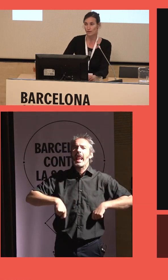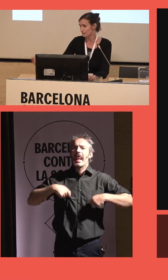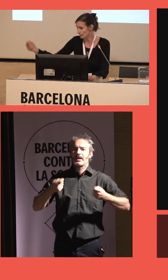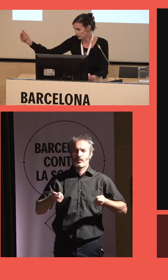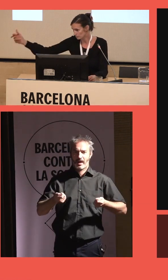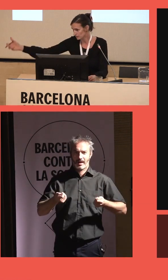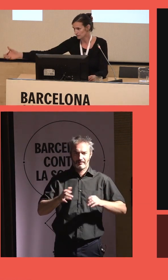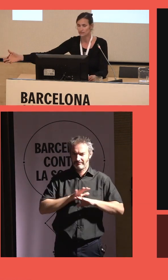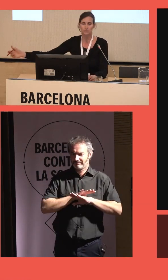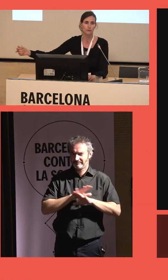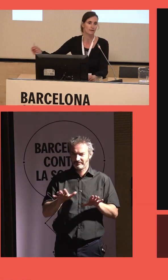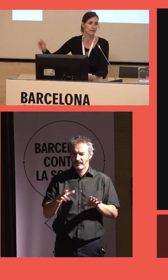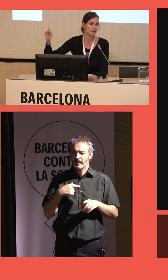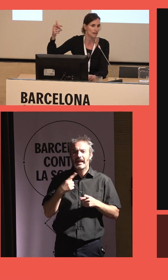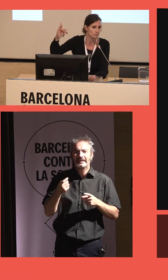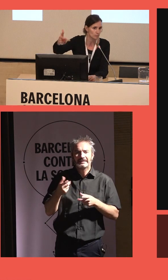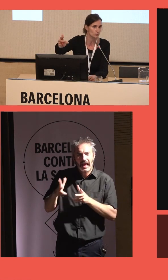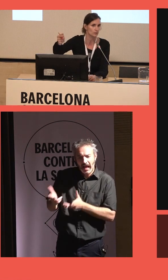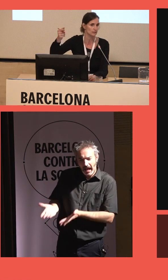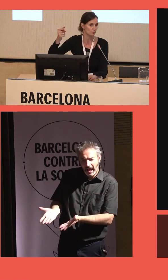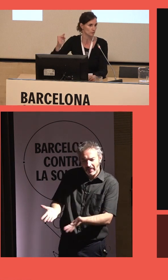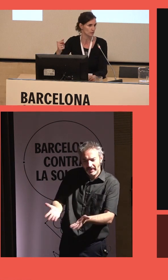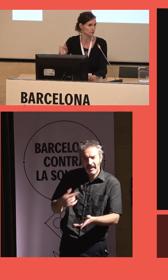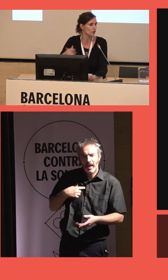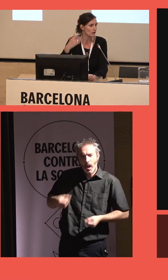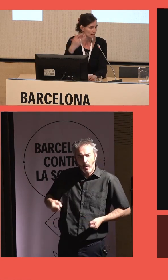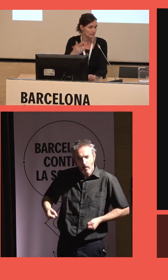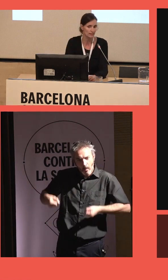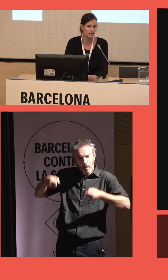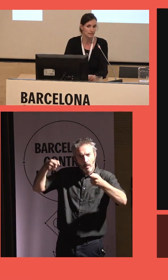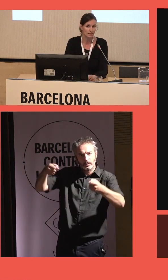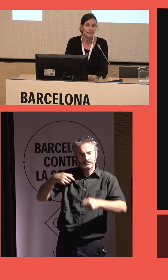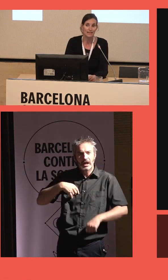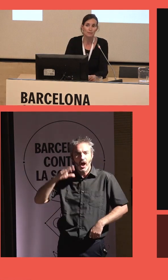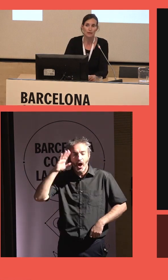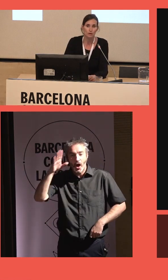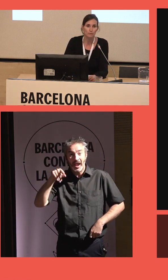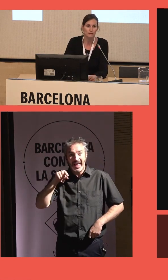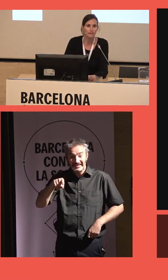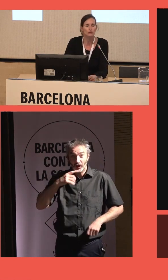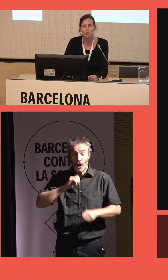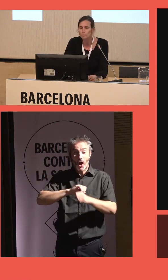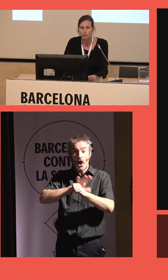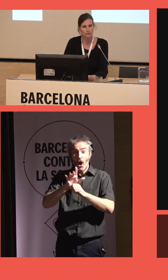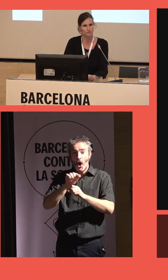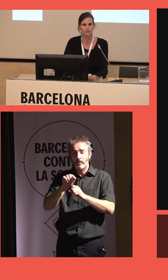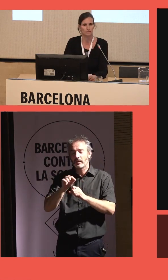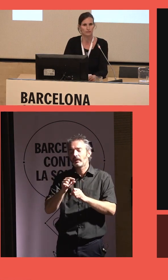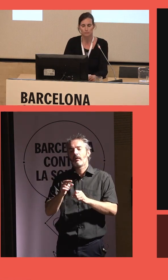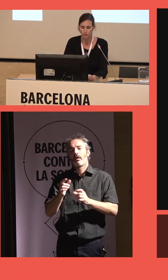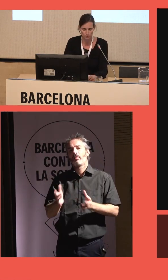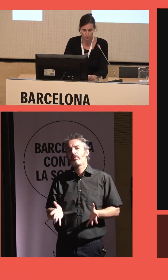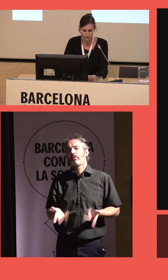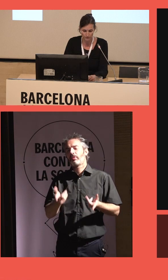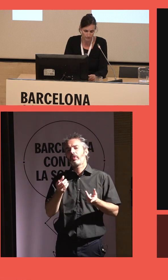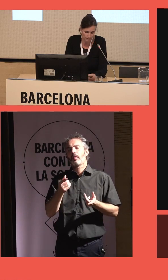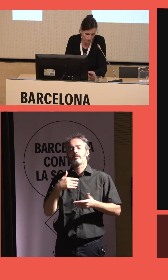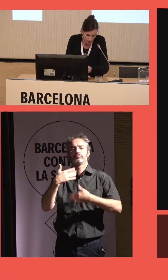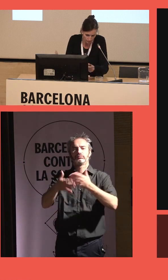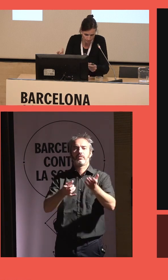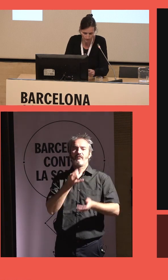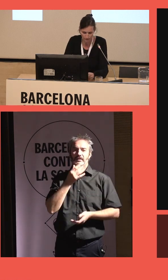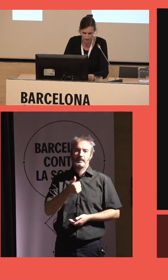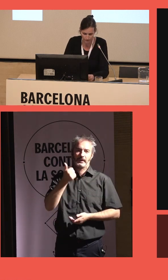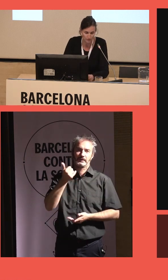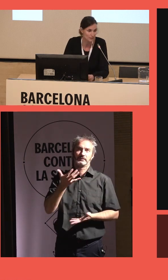que has de fer necessites una cadira et pujo les bosses hola què tal i ara amb el Covid això és molt més fàcil molt molt més fàcil